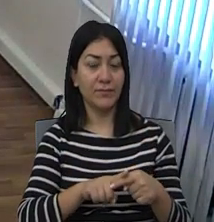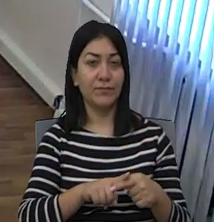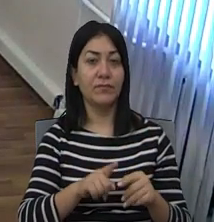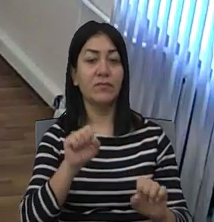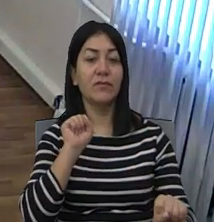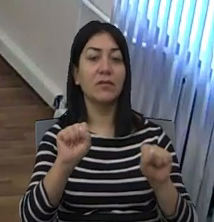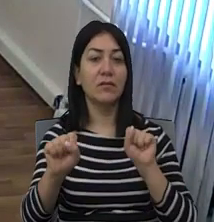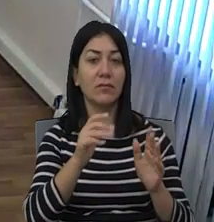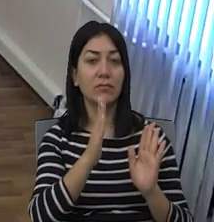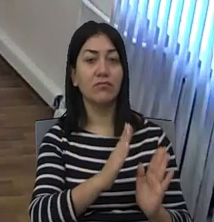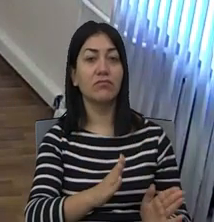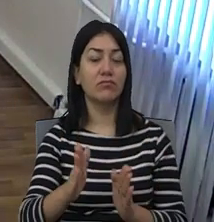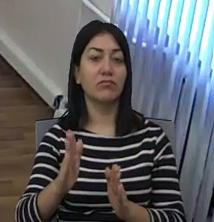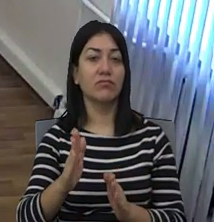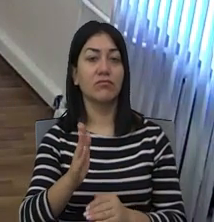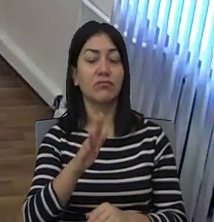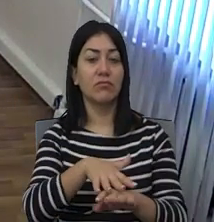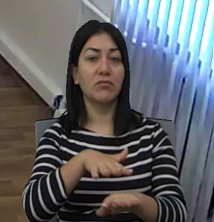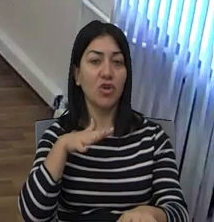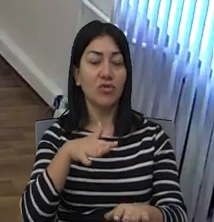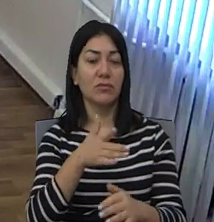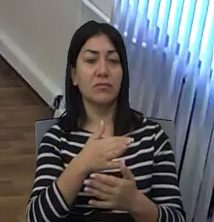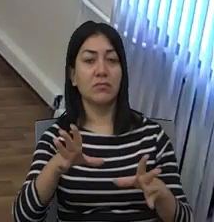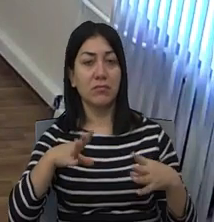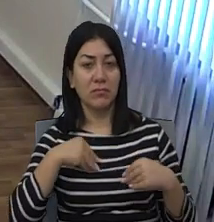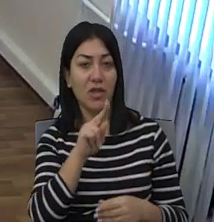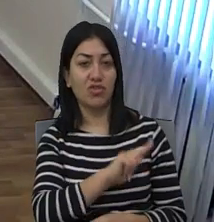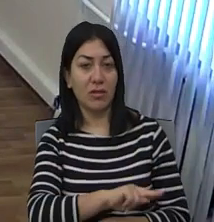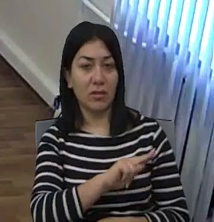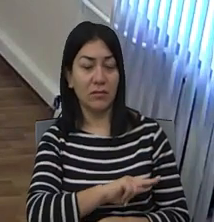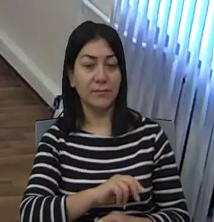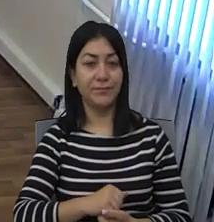համակարգվի այս գալիք միջոցառումները եւ մեր համատեղ աշխատանքը։